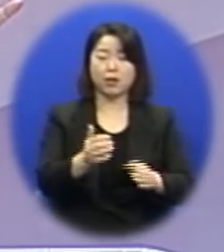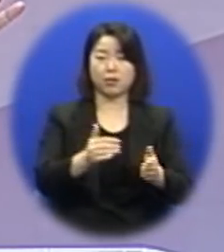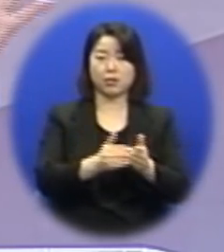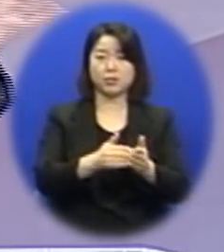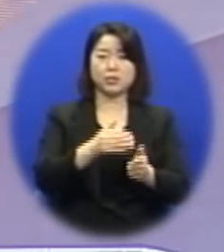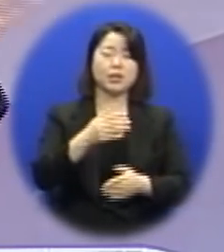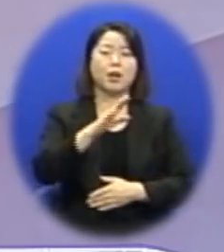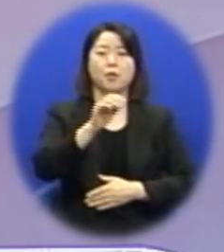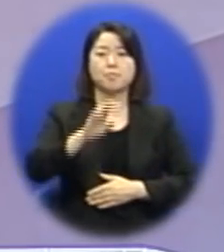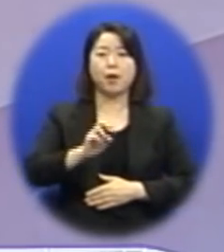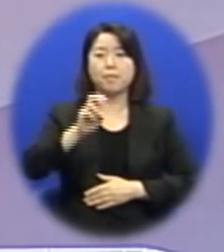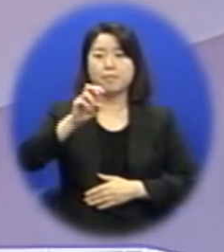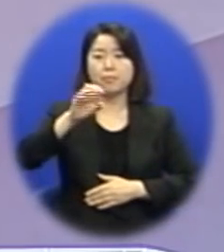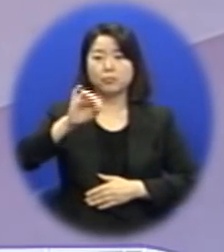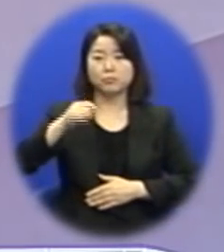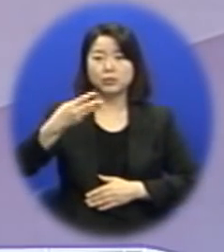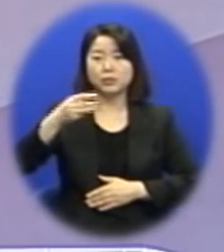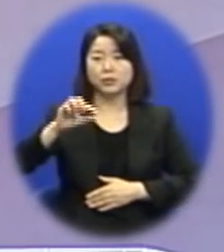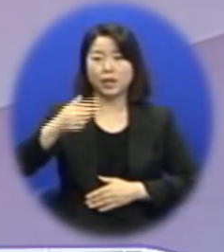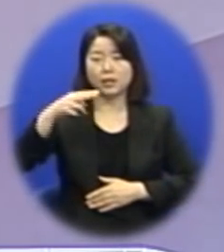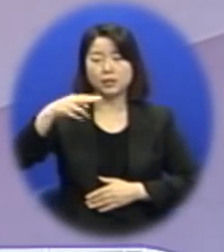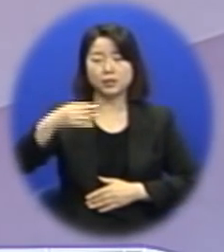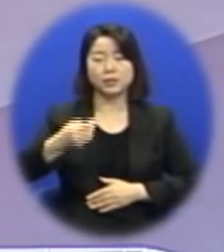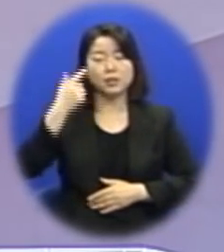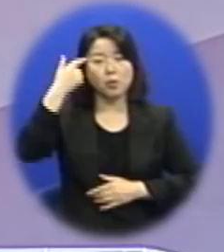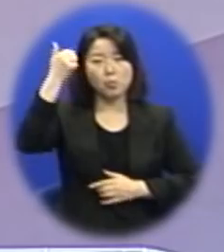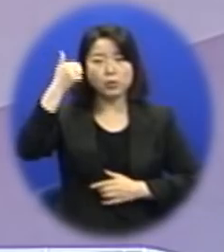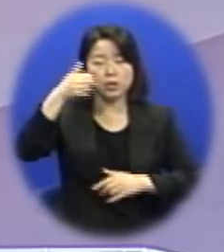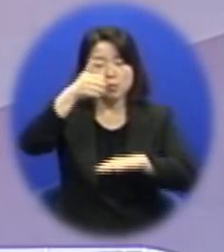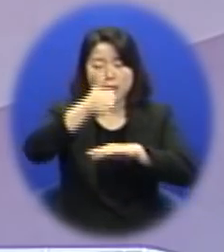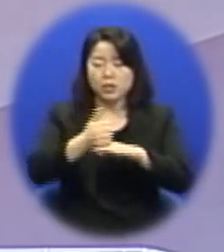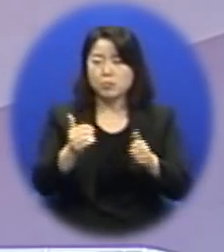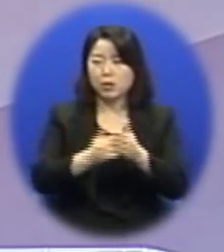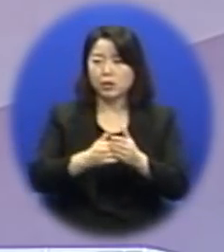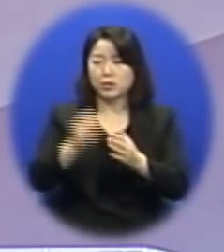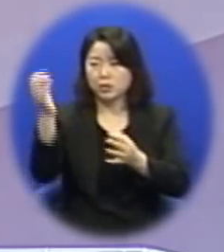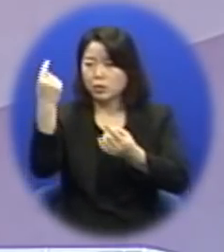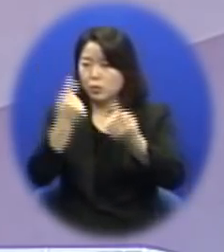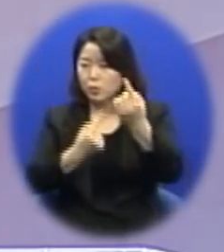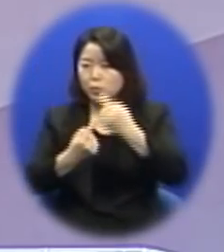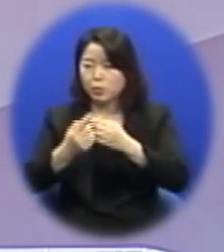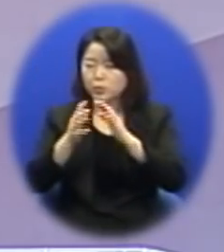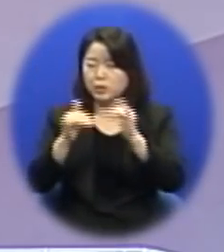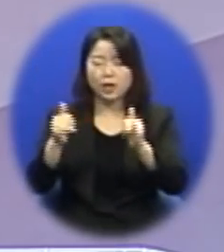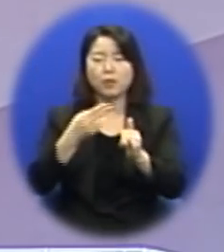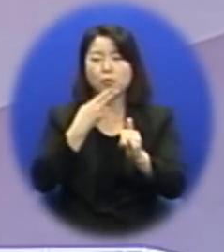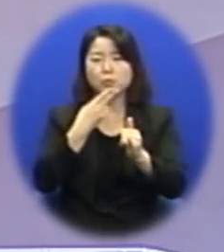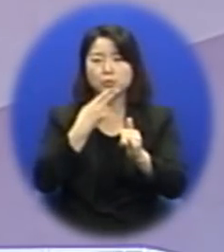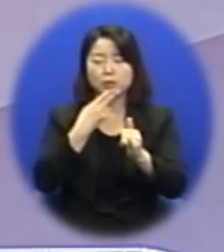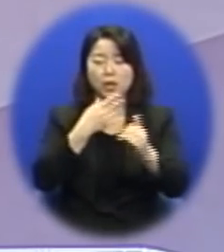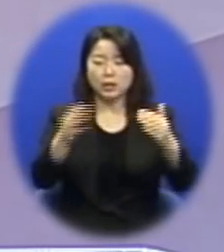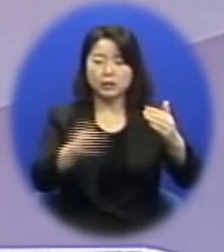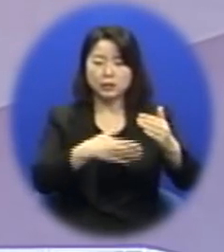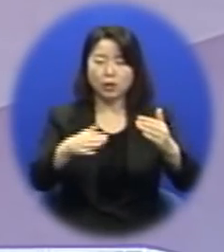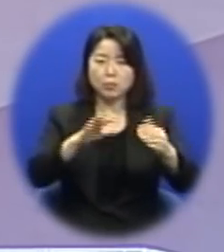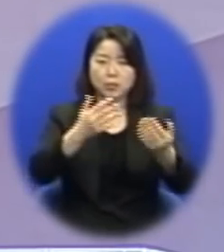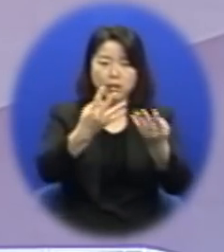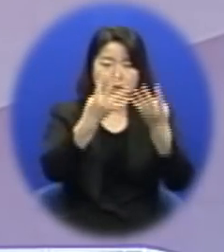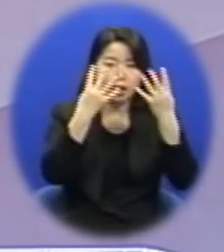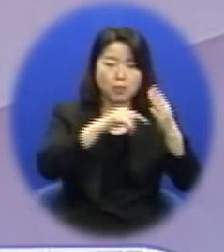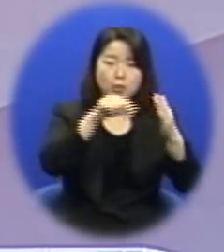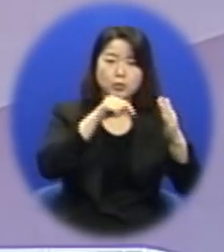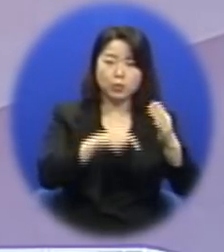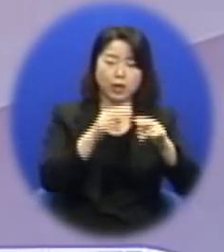목사님만 아무도 찾아오지 않아요 그 텅빈 감옥 속에 앉아 있는데 방송이